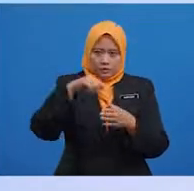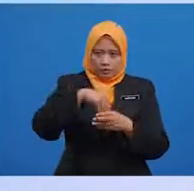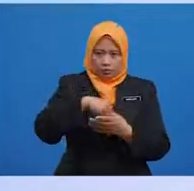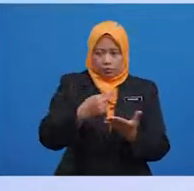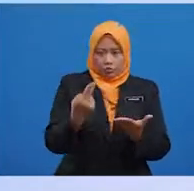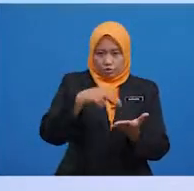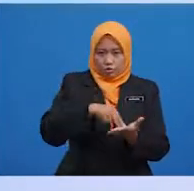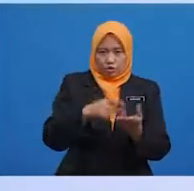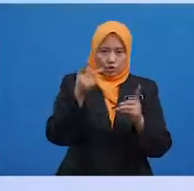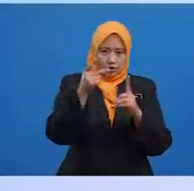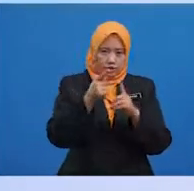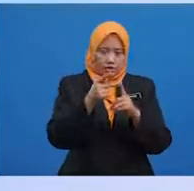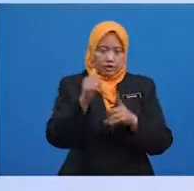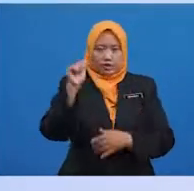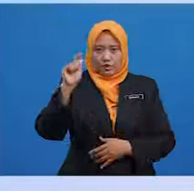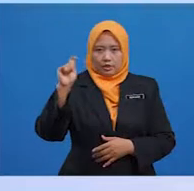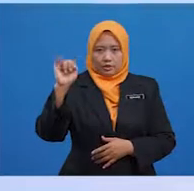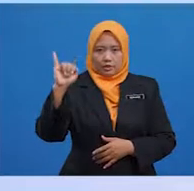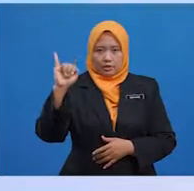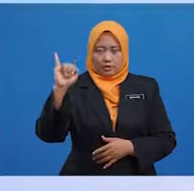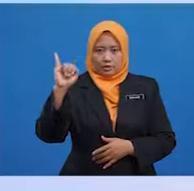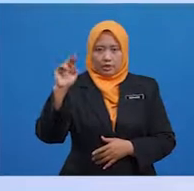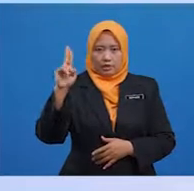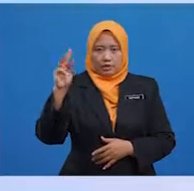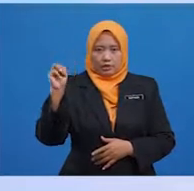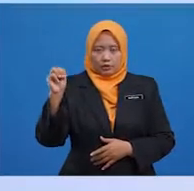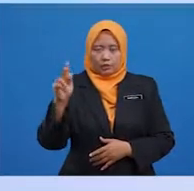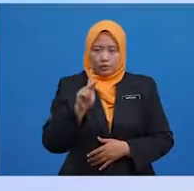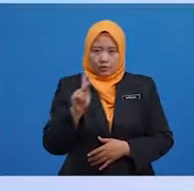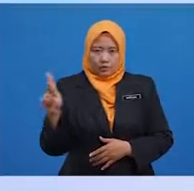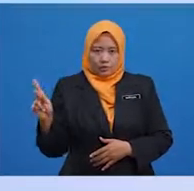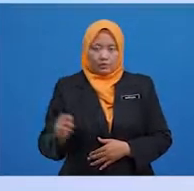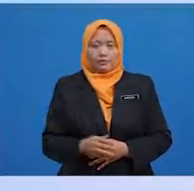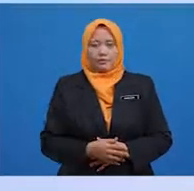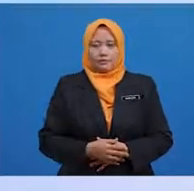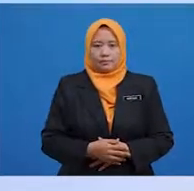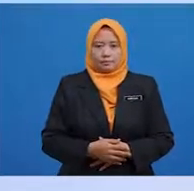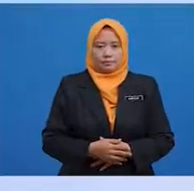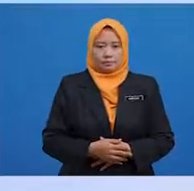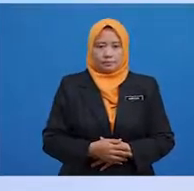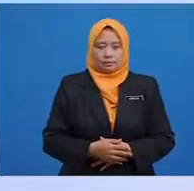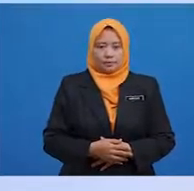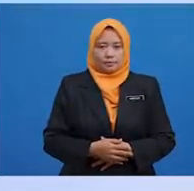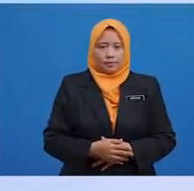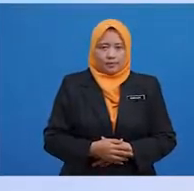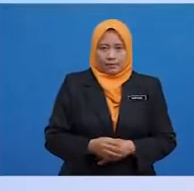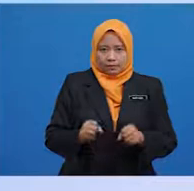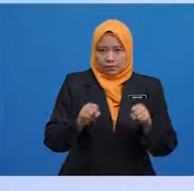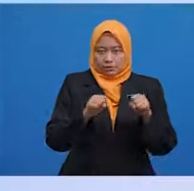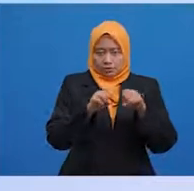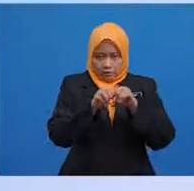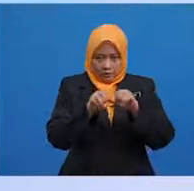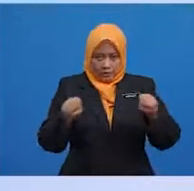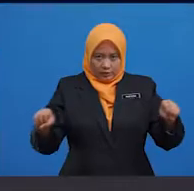kecuali arteri pulmonary. Dari segi struktur arteri mempunyai lumen ataupun diameter